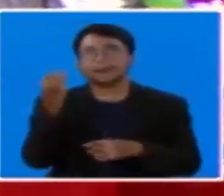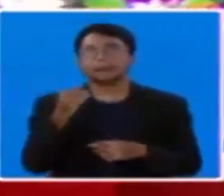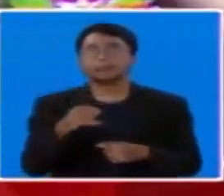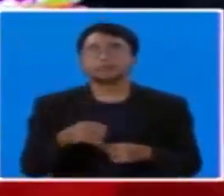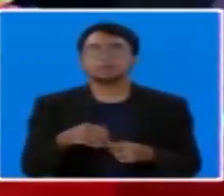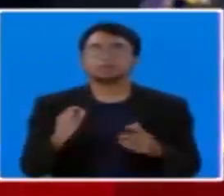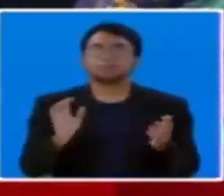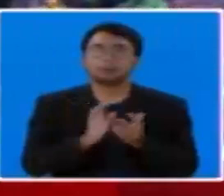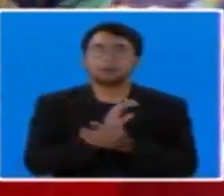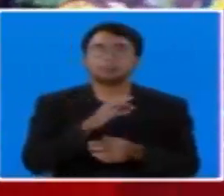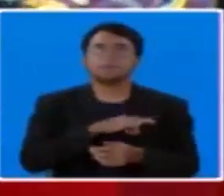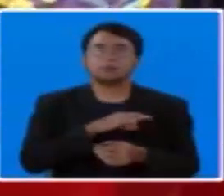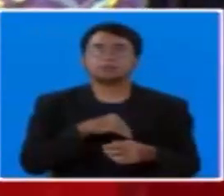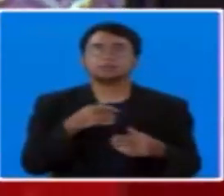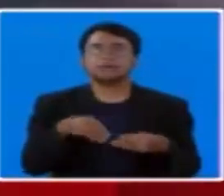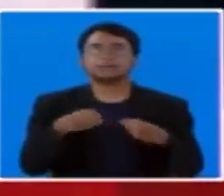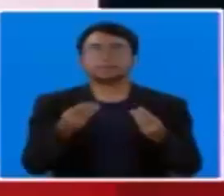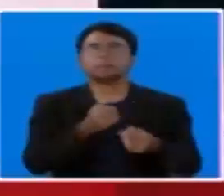bangsa.